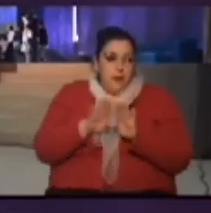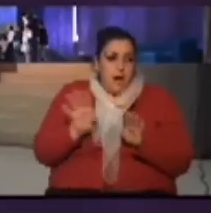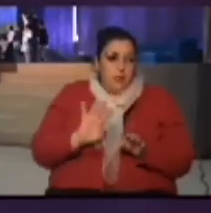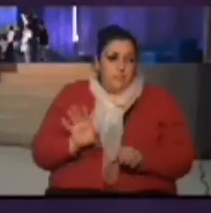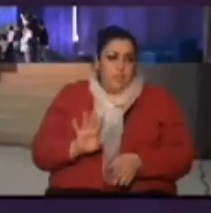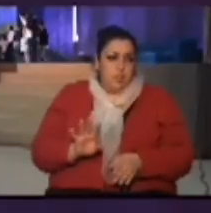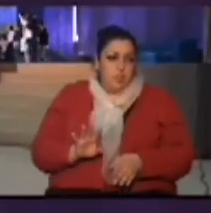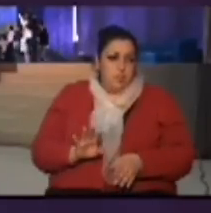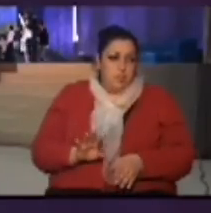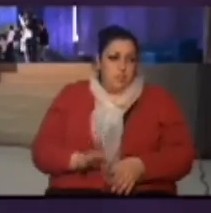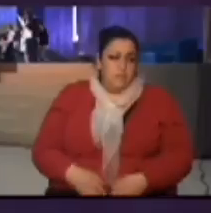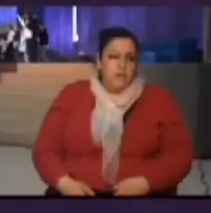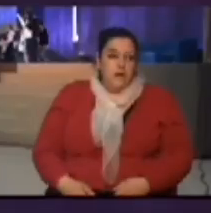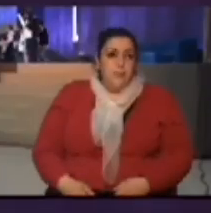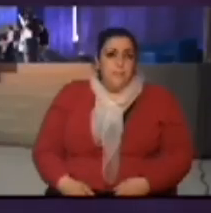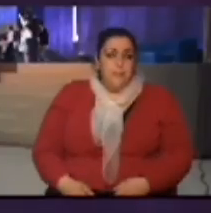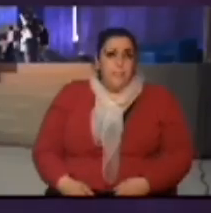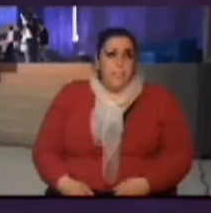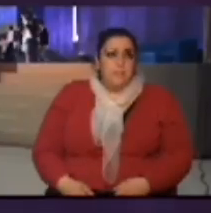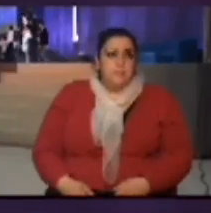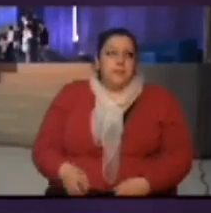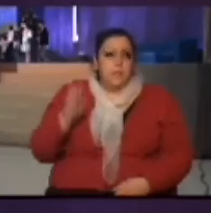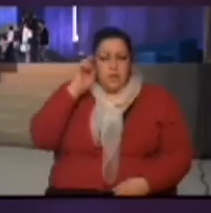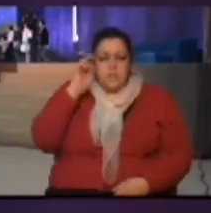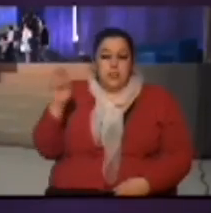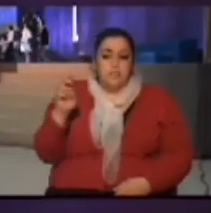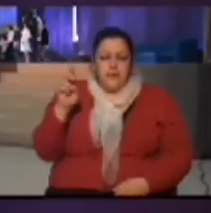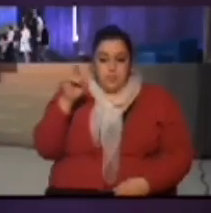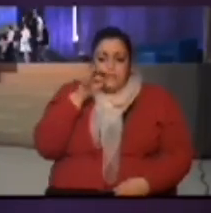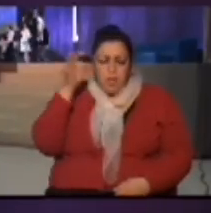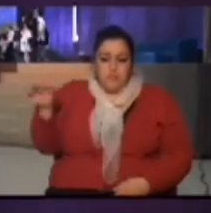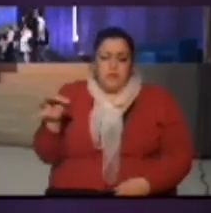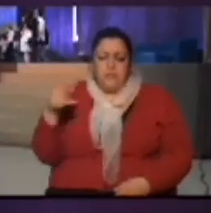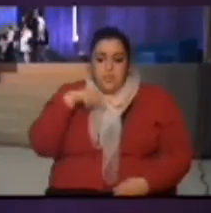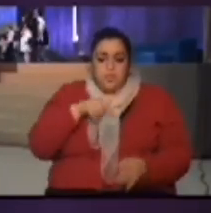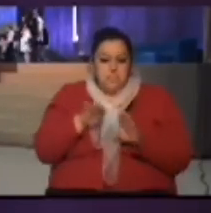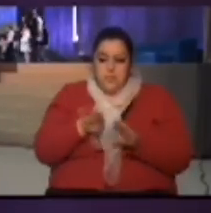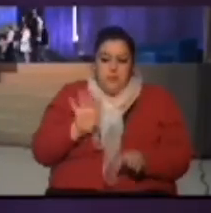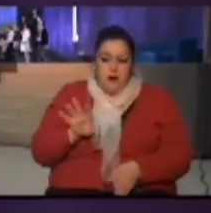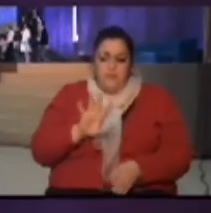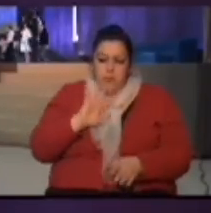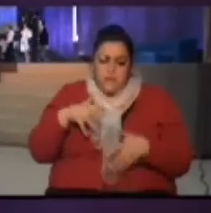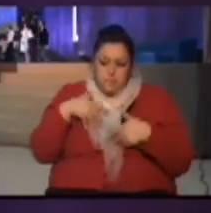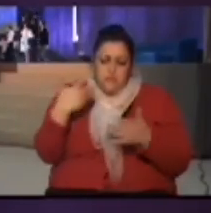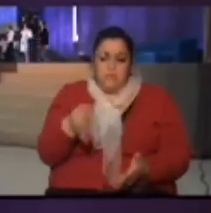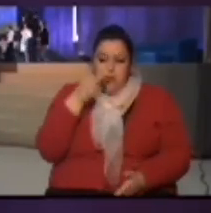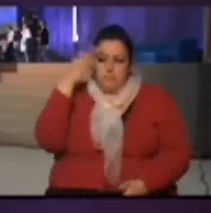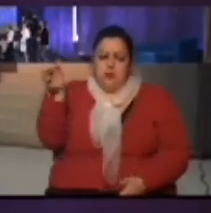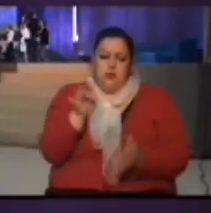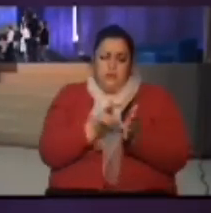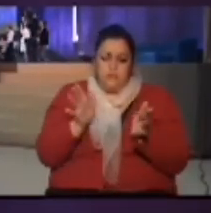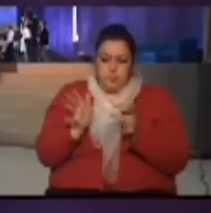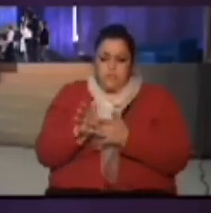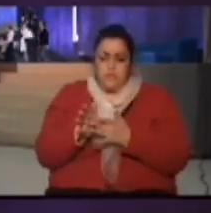առաջինը Աստված է, որ պիտի իմանա այդ մասին, ասա Աստծուն այդ մասին։ Հիսուս, Հիսուս,